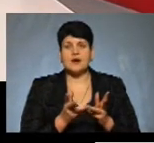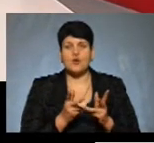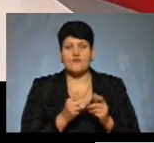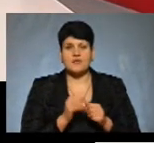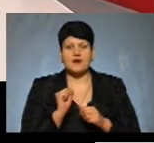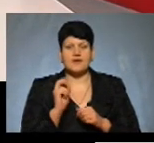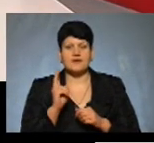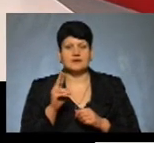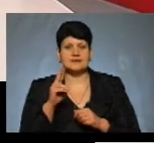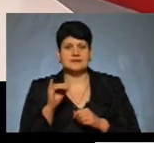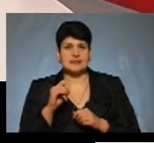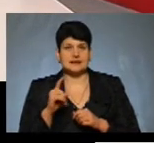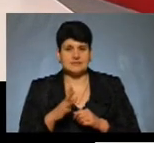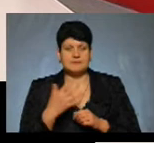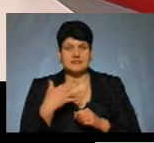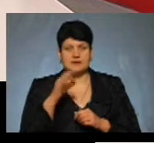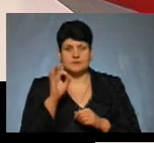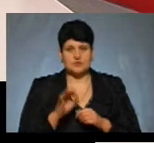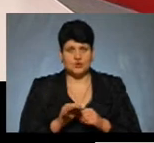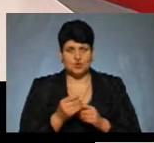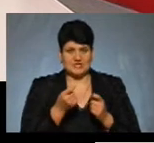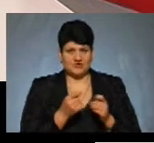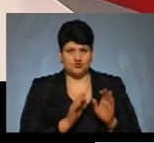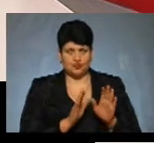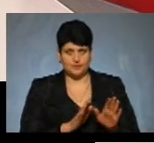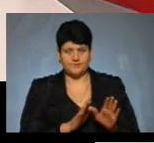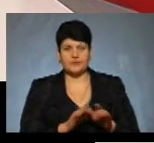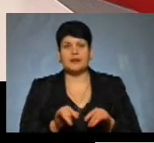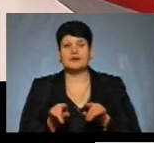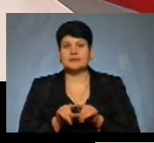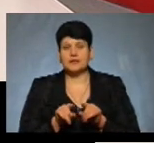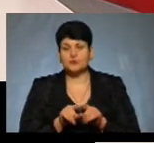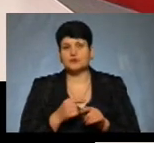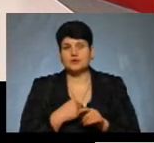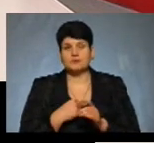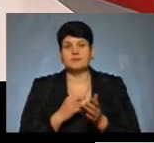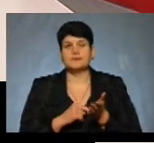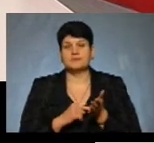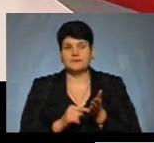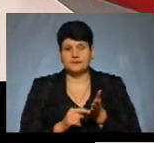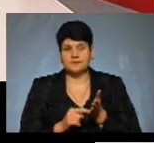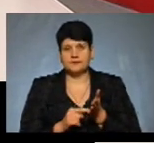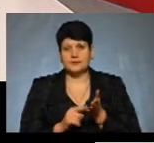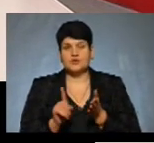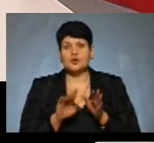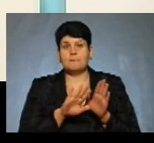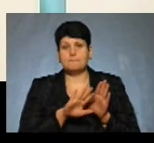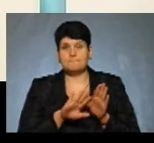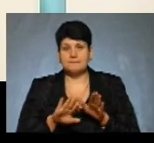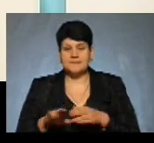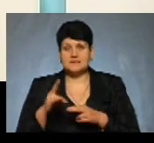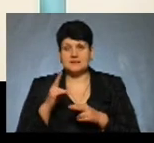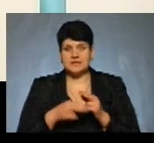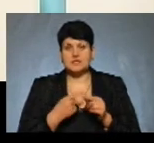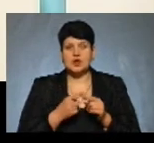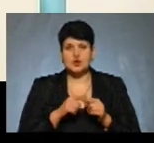акцизного податку за 50% знижкою. Але також хотів би зазначити, що після завершення даного